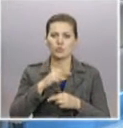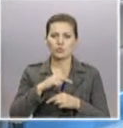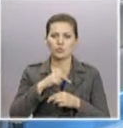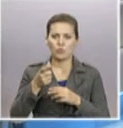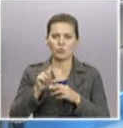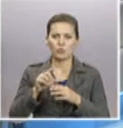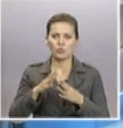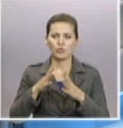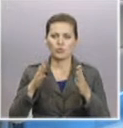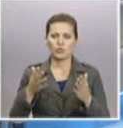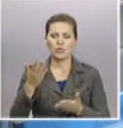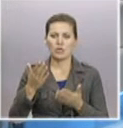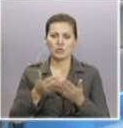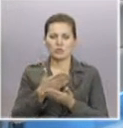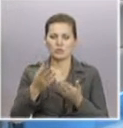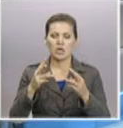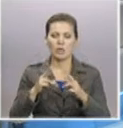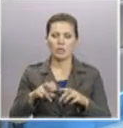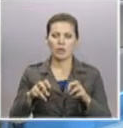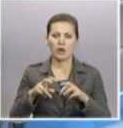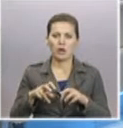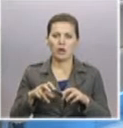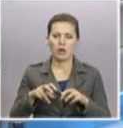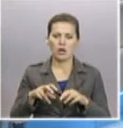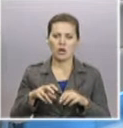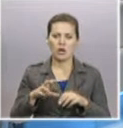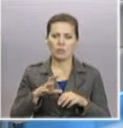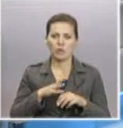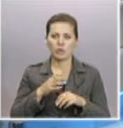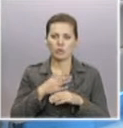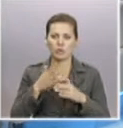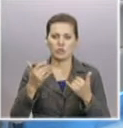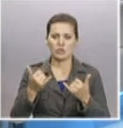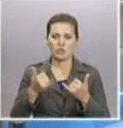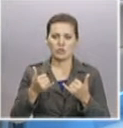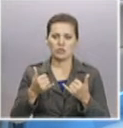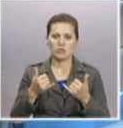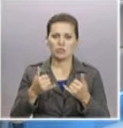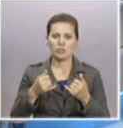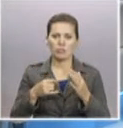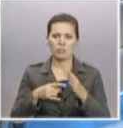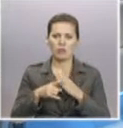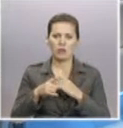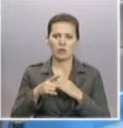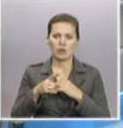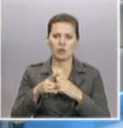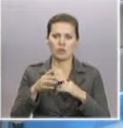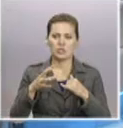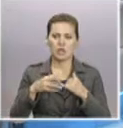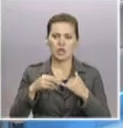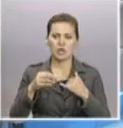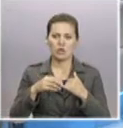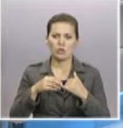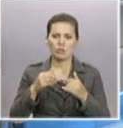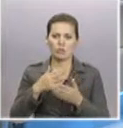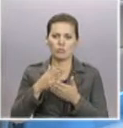өте үлкен. Егер біз Сарыарқа бекетін алатын болсақ, бұл жаңа Фемли паркінің алдындағы жер. Бұл